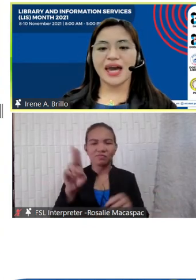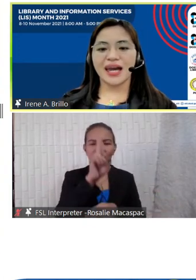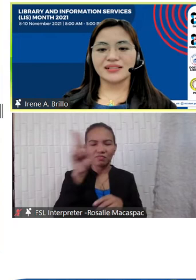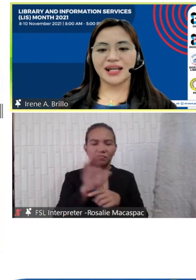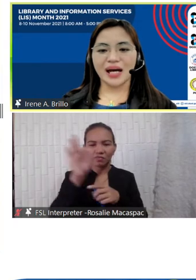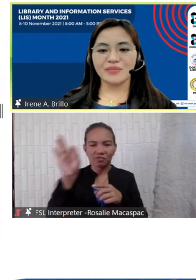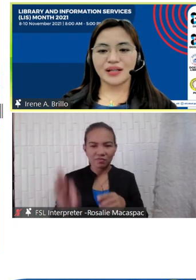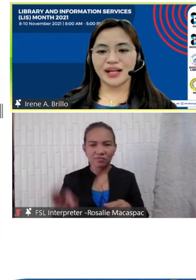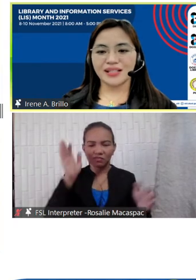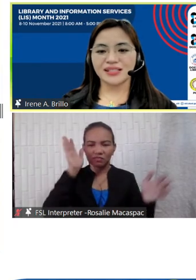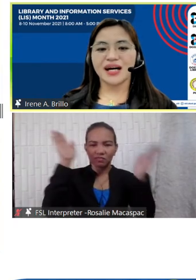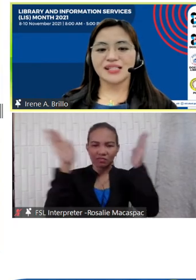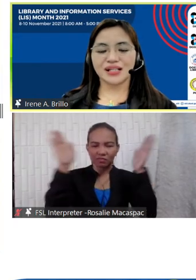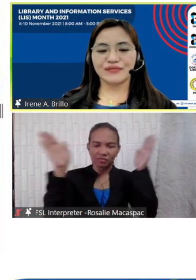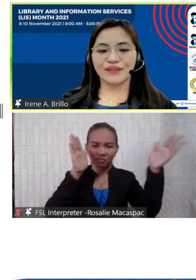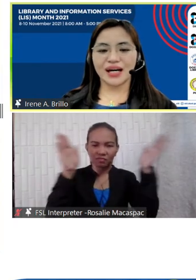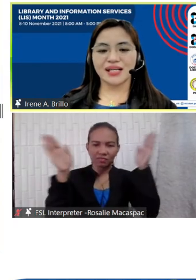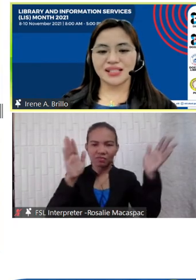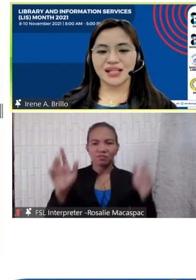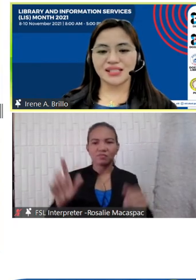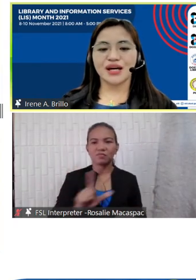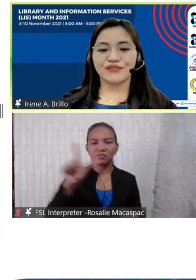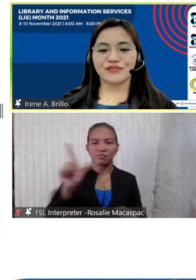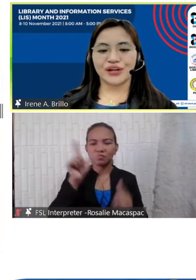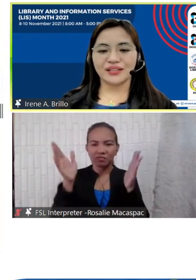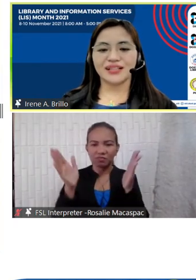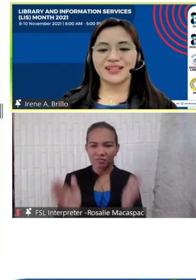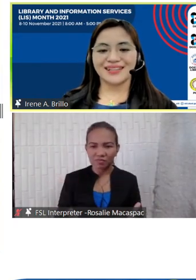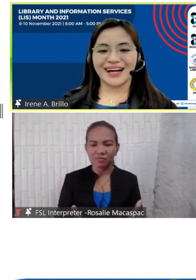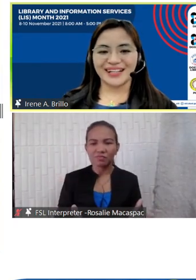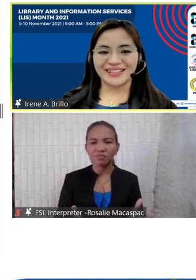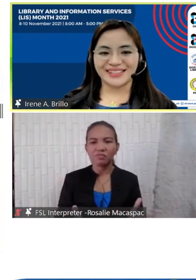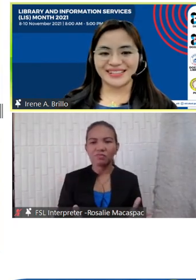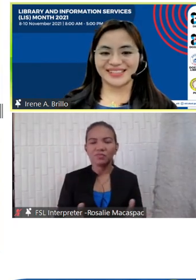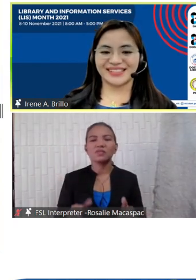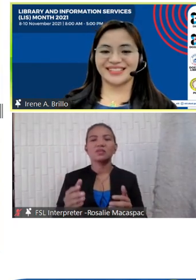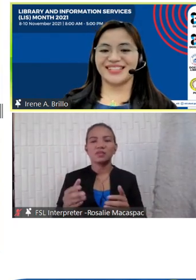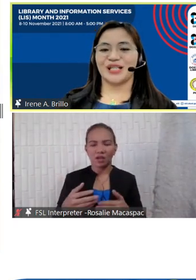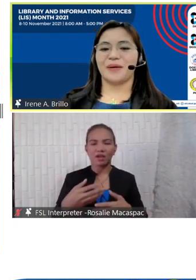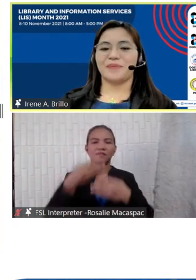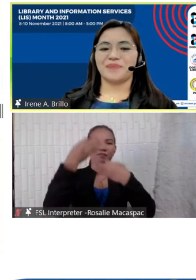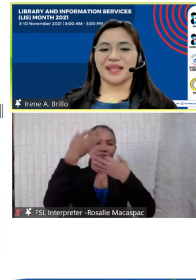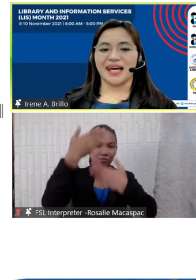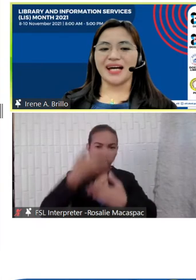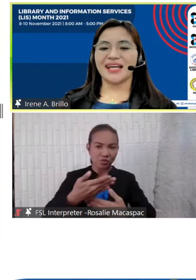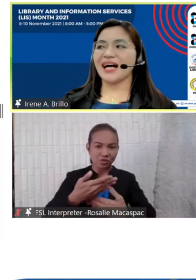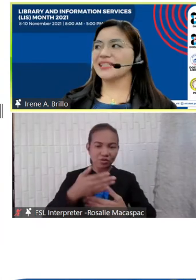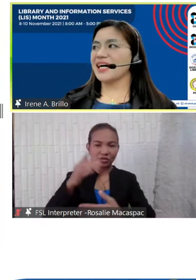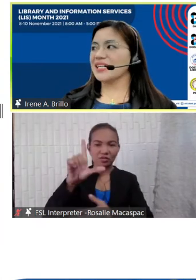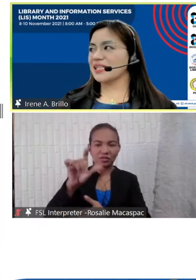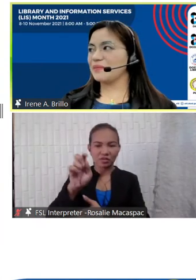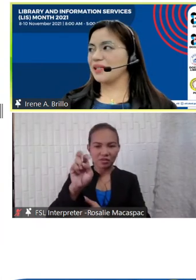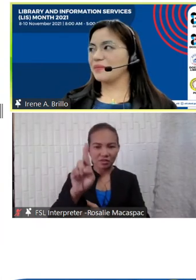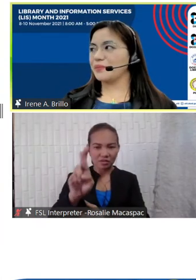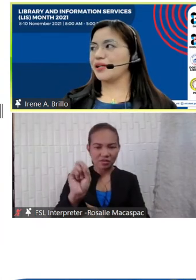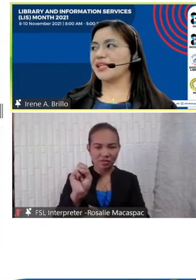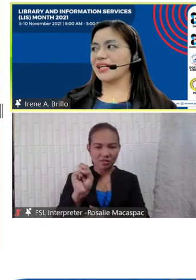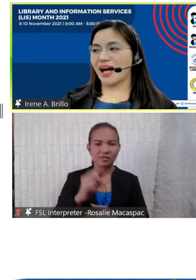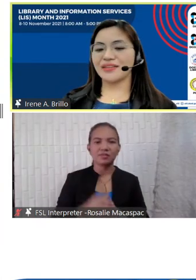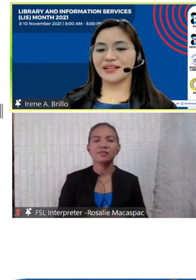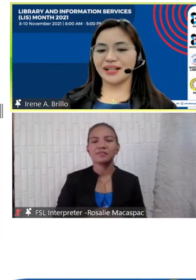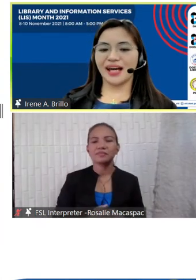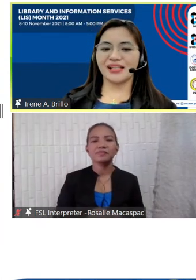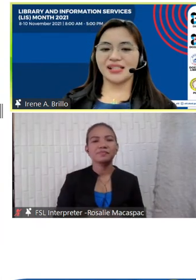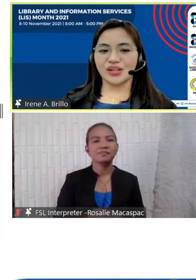services, and librarians serving as its frontliners. Ayan. At ang sabi naman po